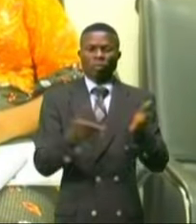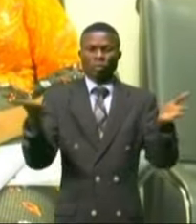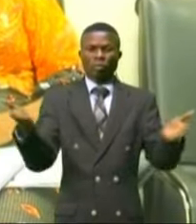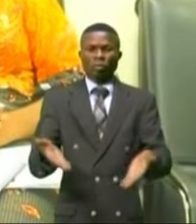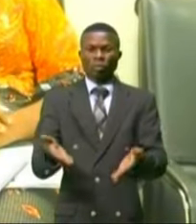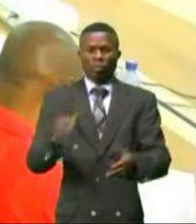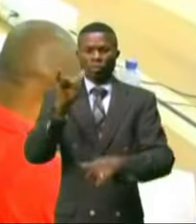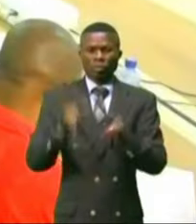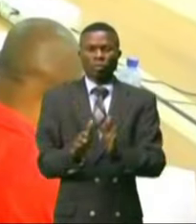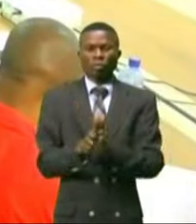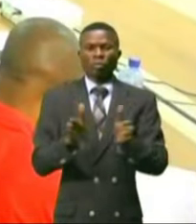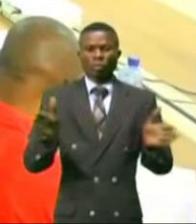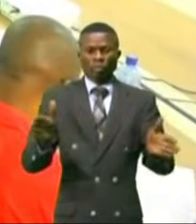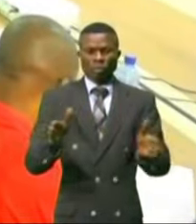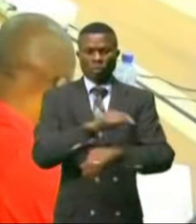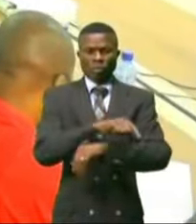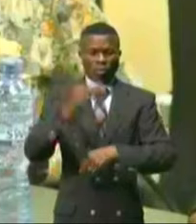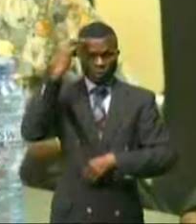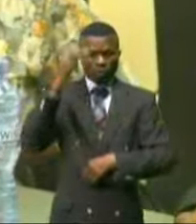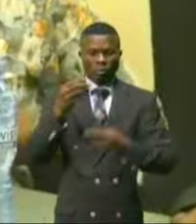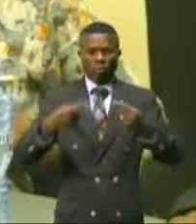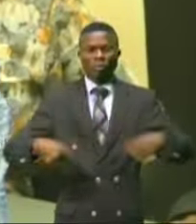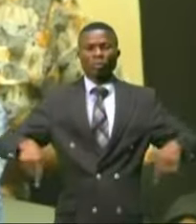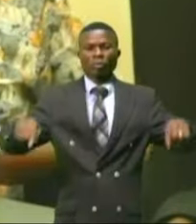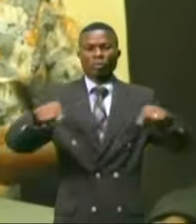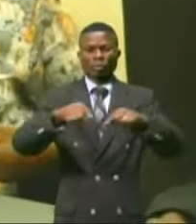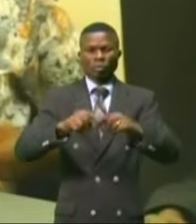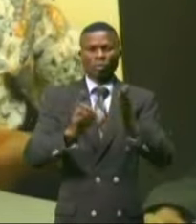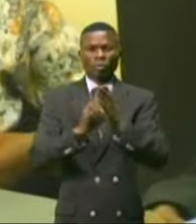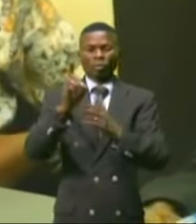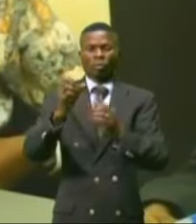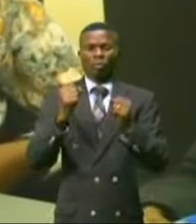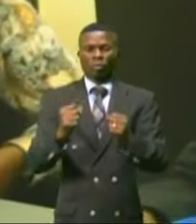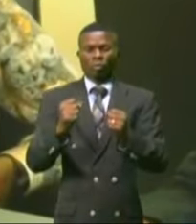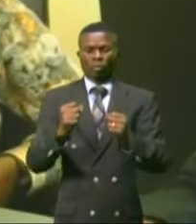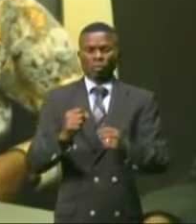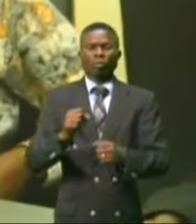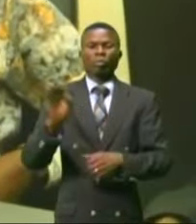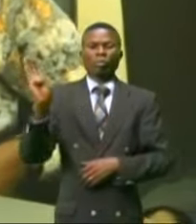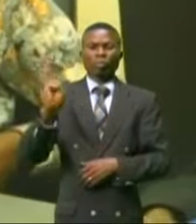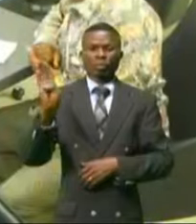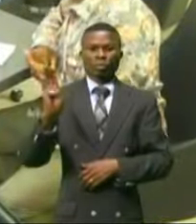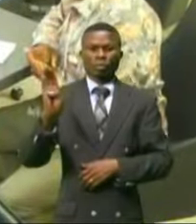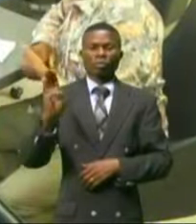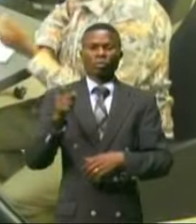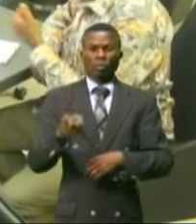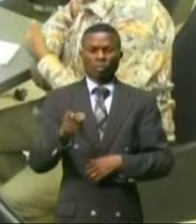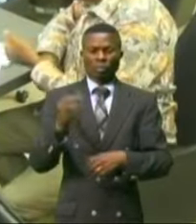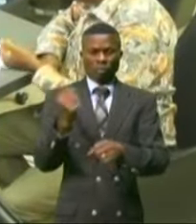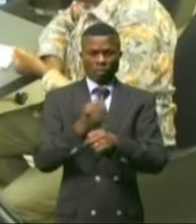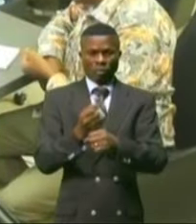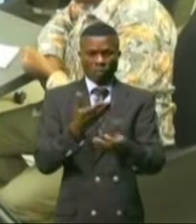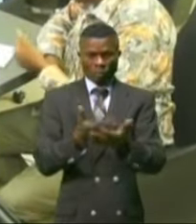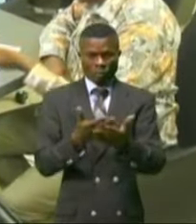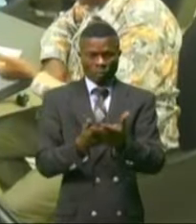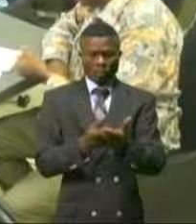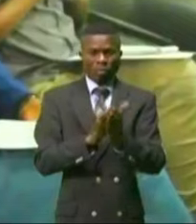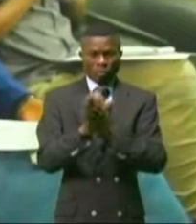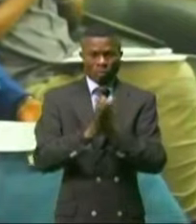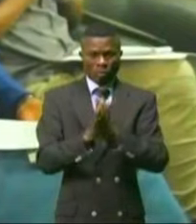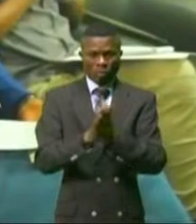présence du secrétaire général du ministère de l'Environnement et Développement Durable, Benjamin Toirambe. Ces travaux ont